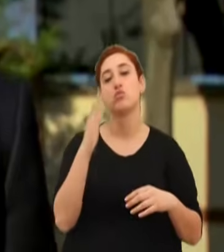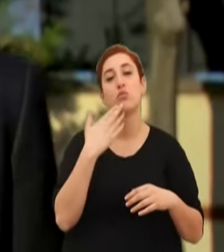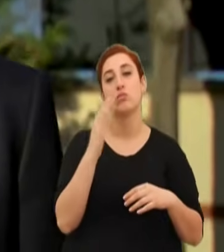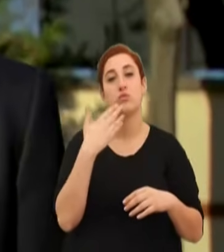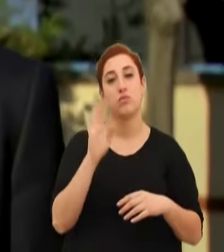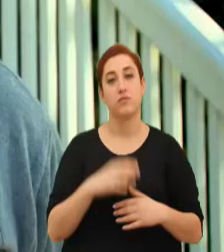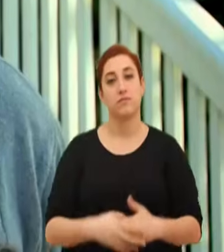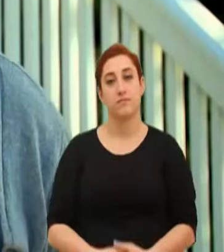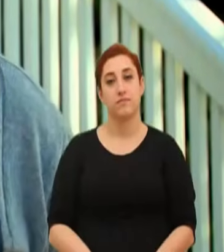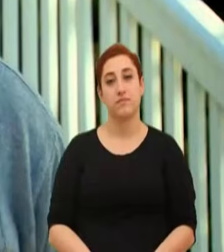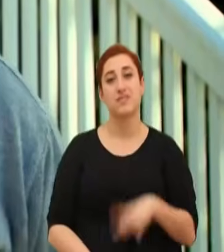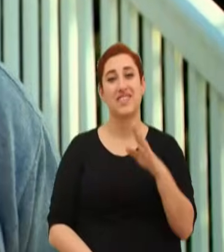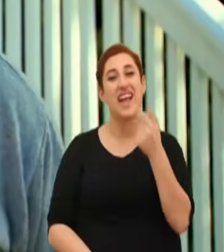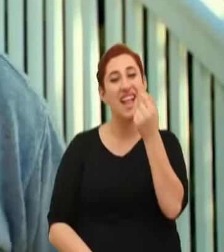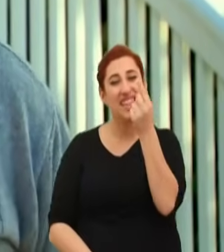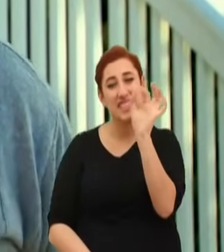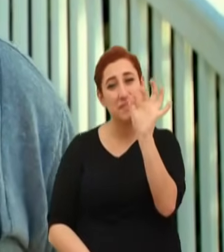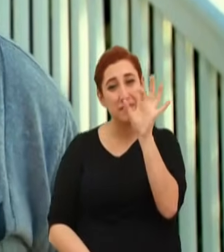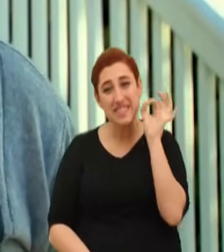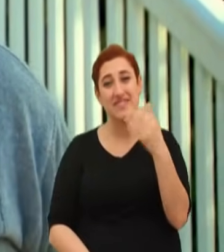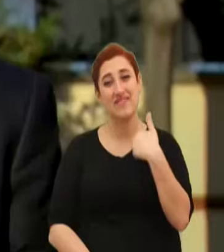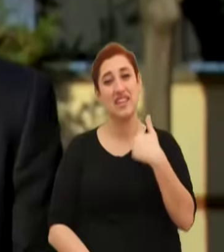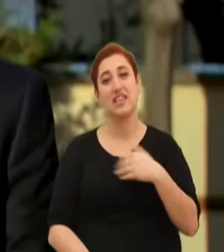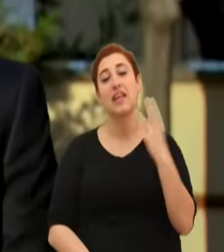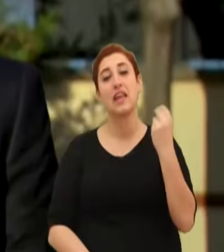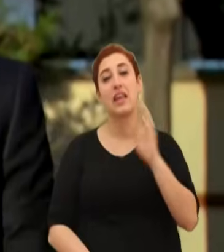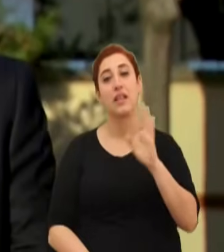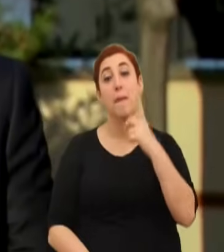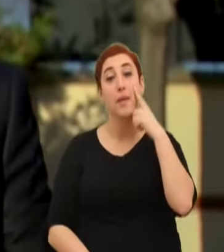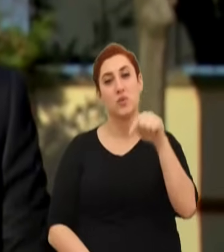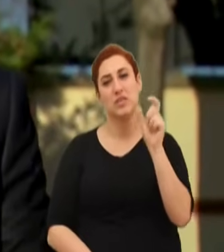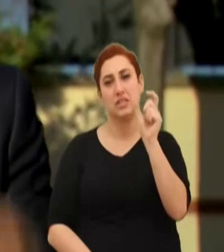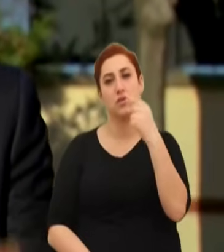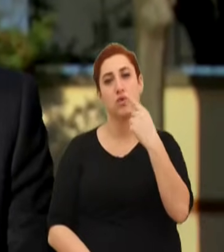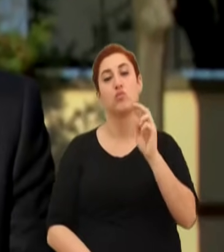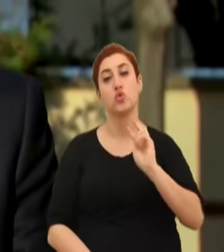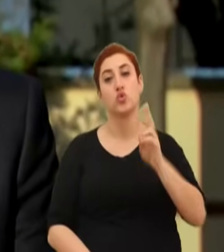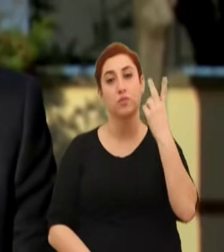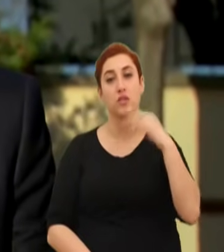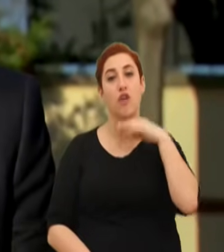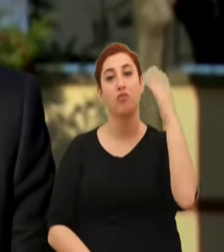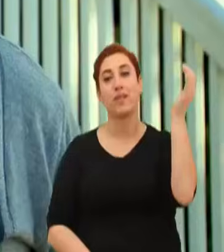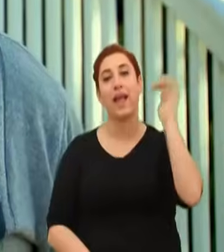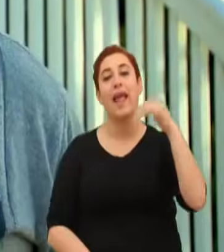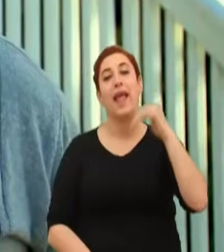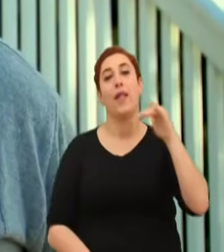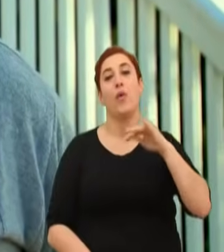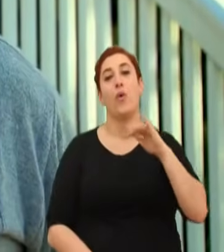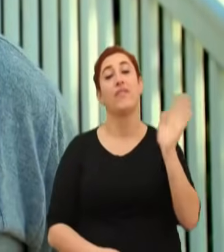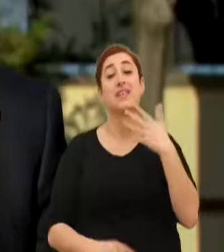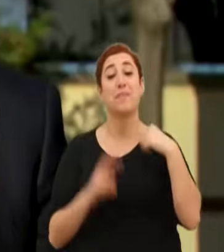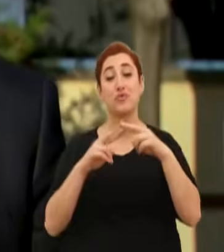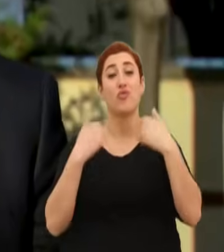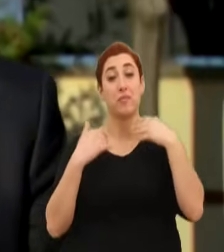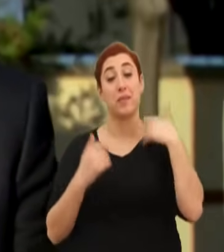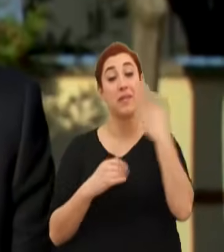Söylemem, söylemem, söylemem. Ya ucunda azıcık kohlak var ya. İyi, bak şu kadarını söyleyeyim. Sürpriz yurt dışından geliyor Şükrü. Neyse beni meşgul